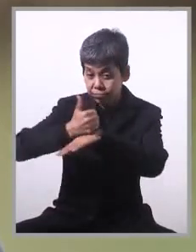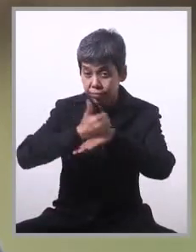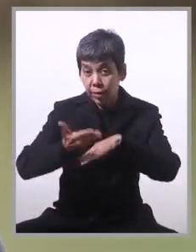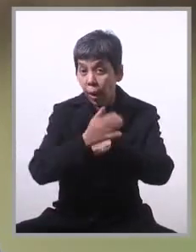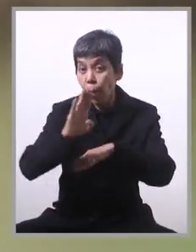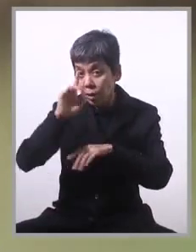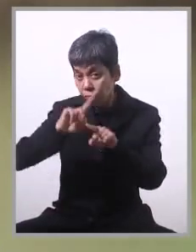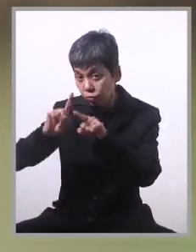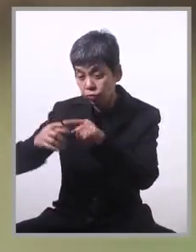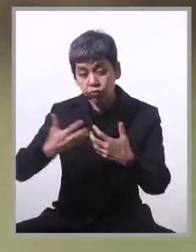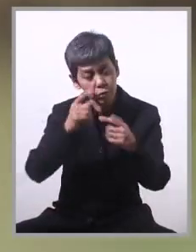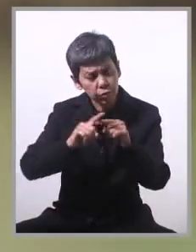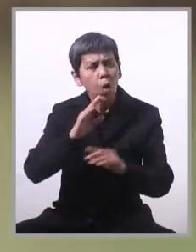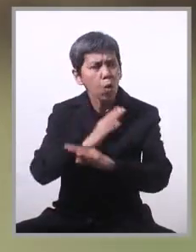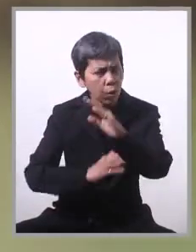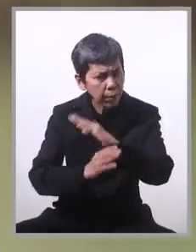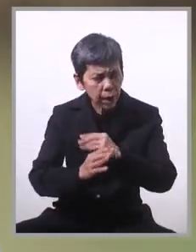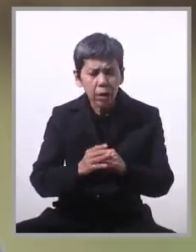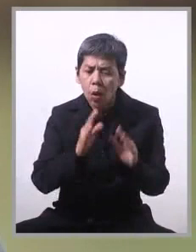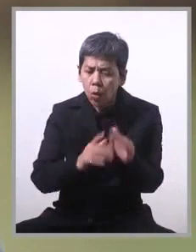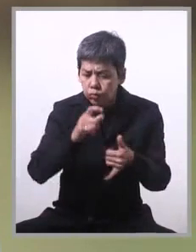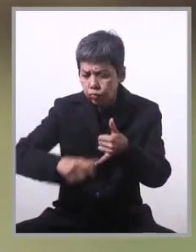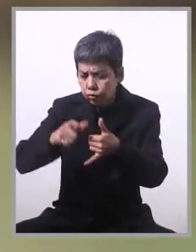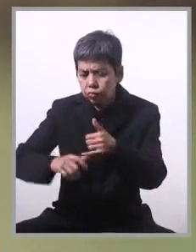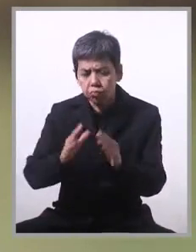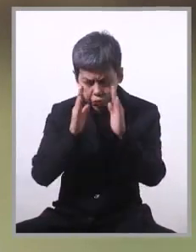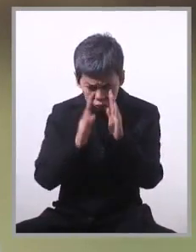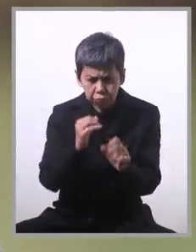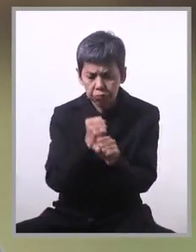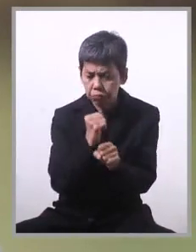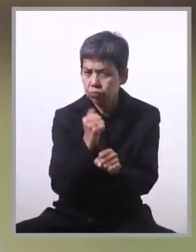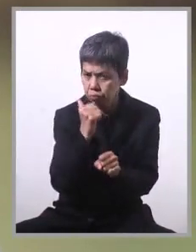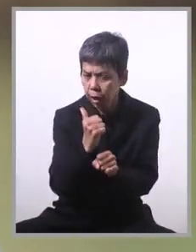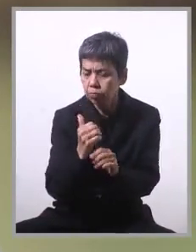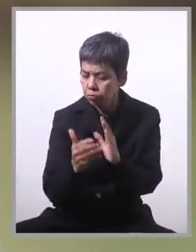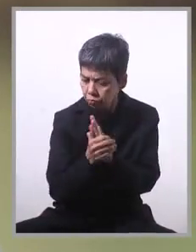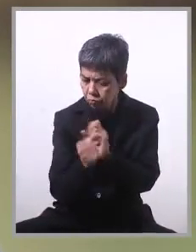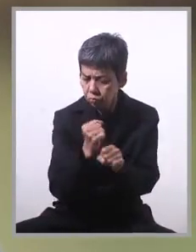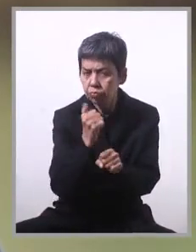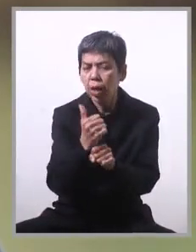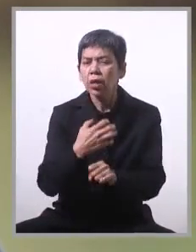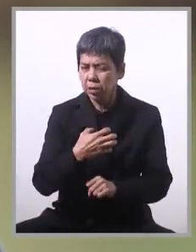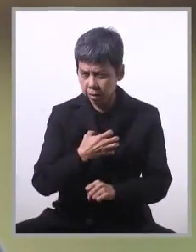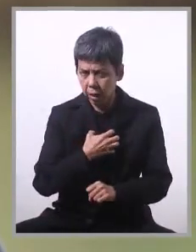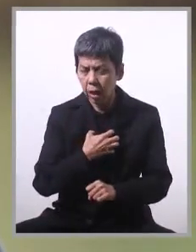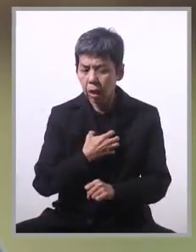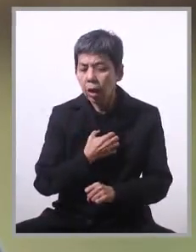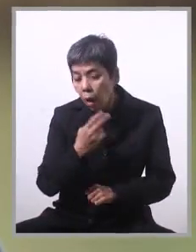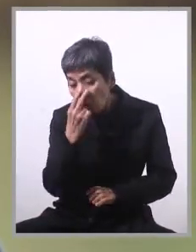ะครับว่าคนพิการแต่ละคนเขาก็มีความสามารถเหมือนกันครับก็อยากจะ